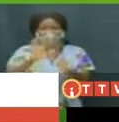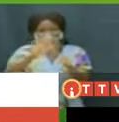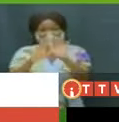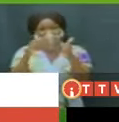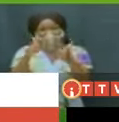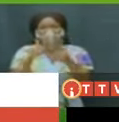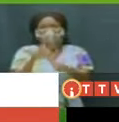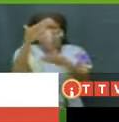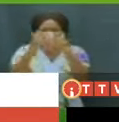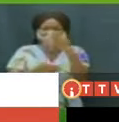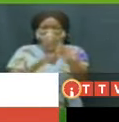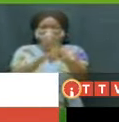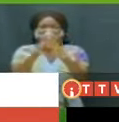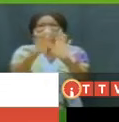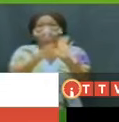zijatida uzidwa.